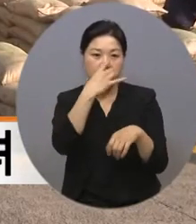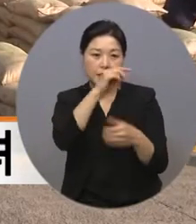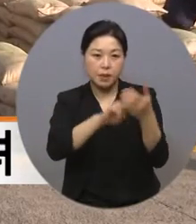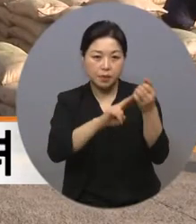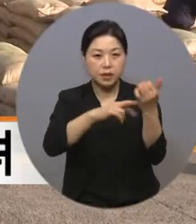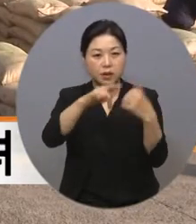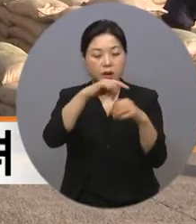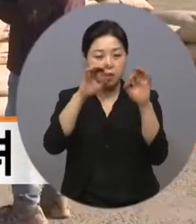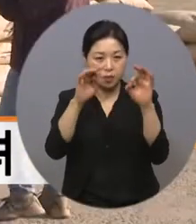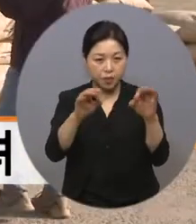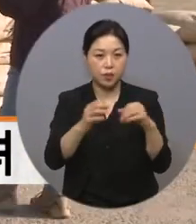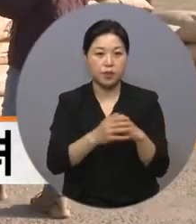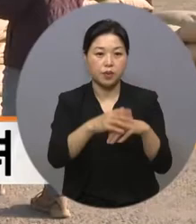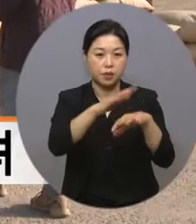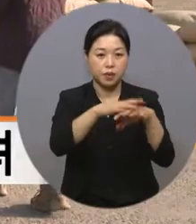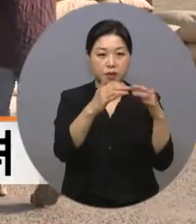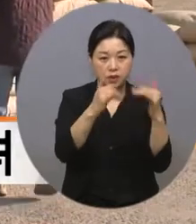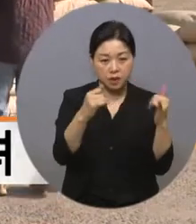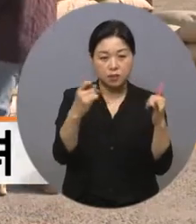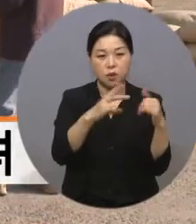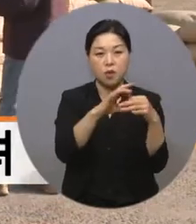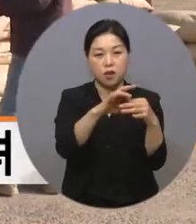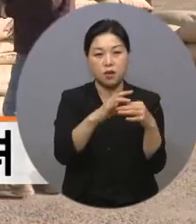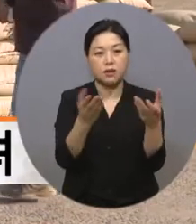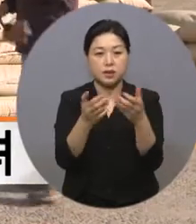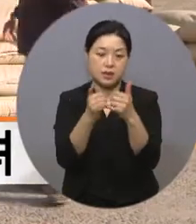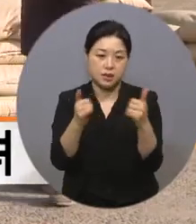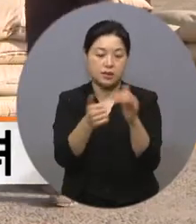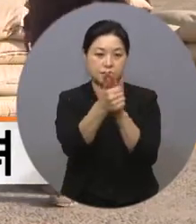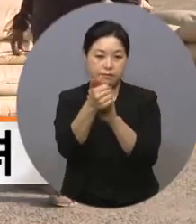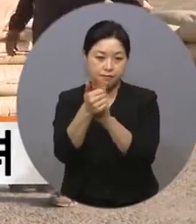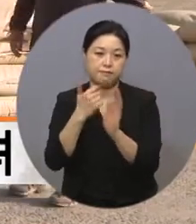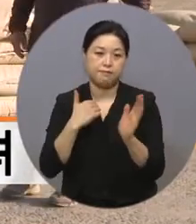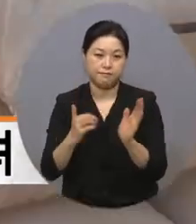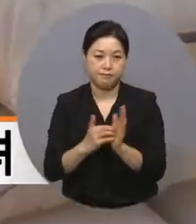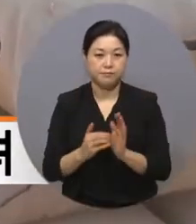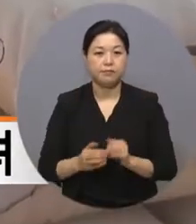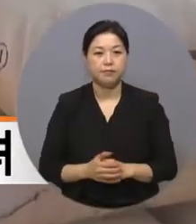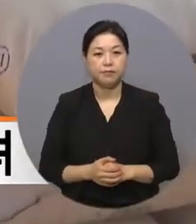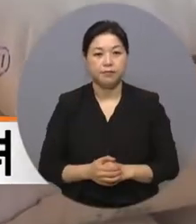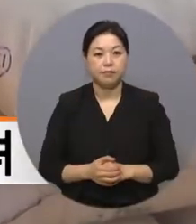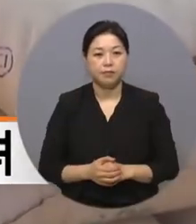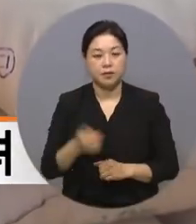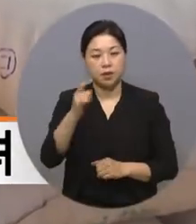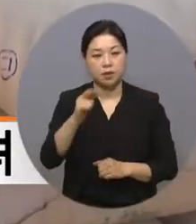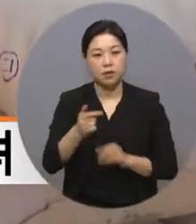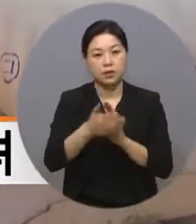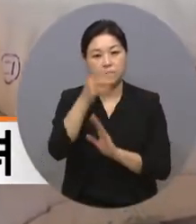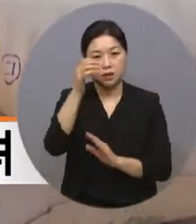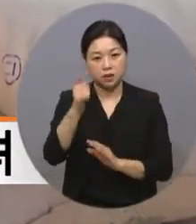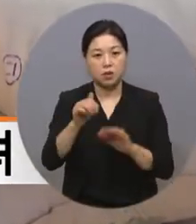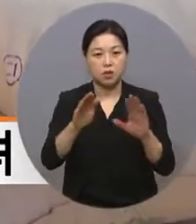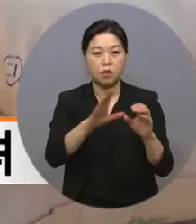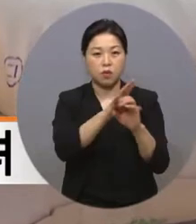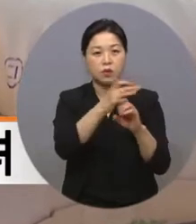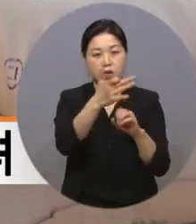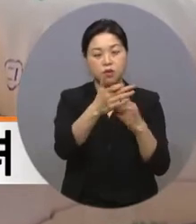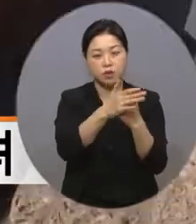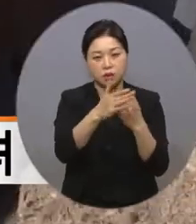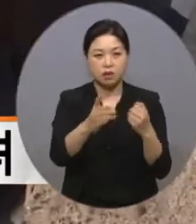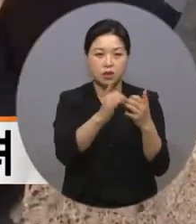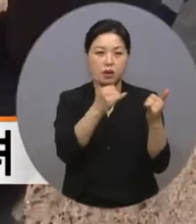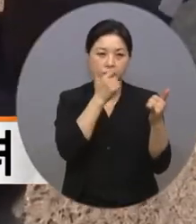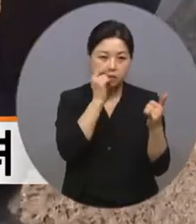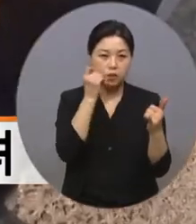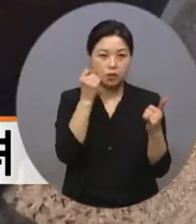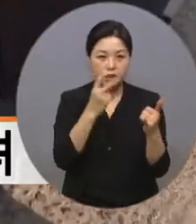출하 농업인과 농협 관계자 종사자들을 격려했습니다. 권 시장은 올해 코로나19로 인한 인력난과